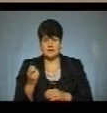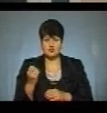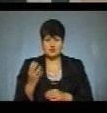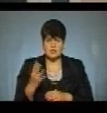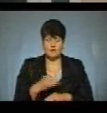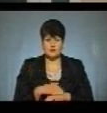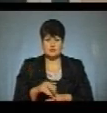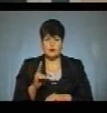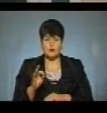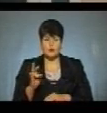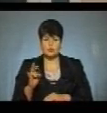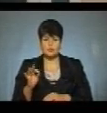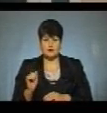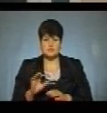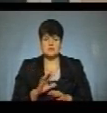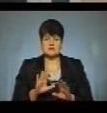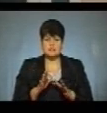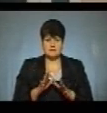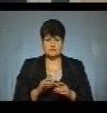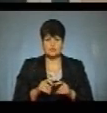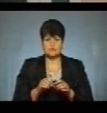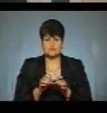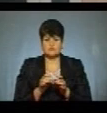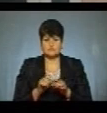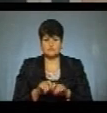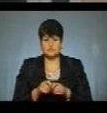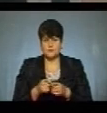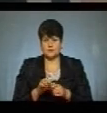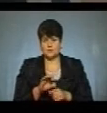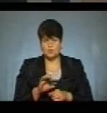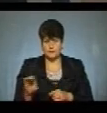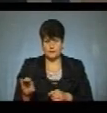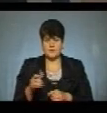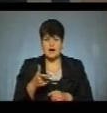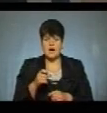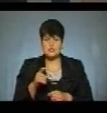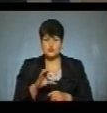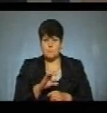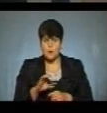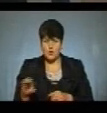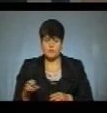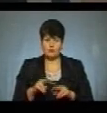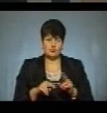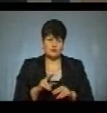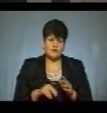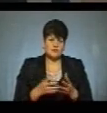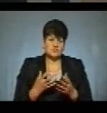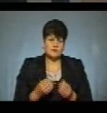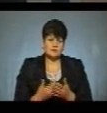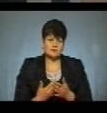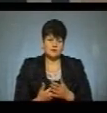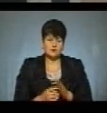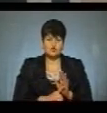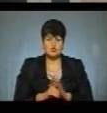вулиці Конувальця стався через корозію труби. Газопровід побудований ще близько, ну, порядок